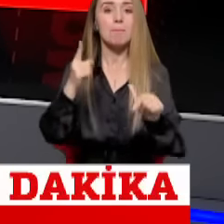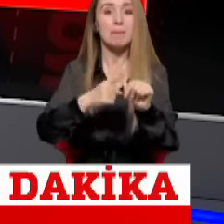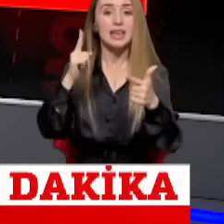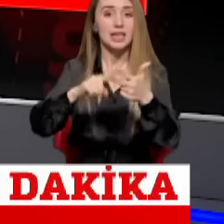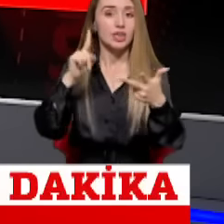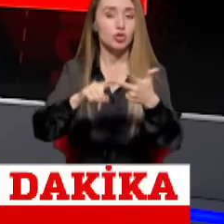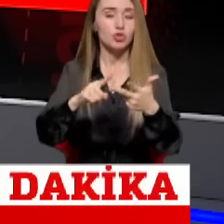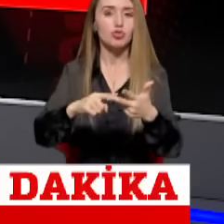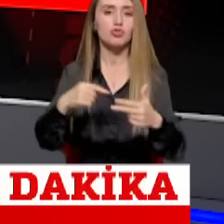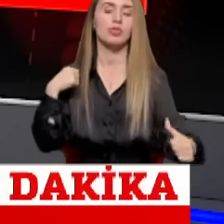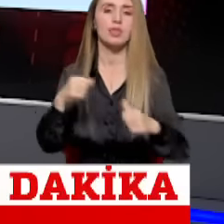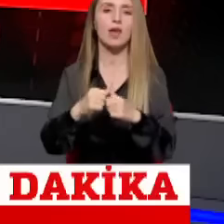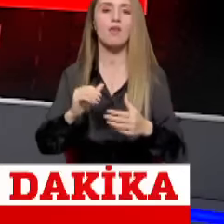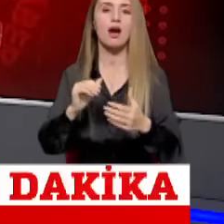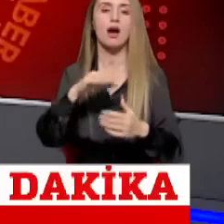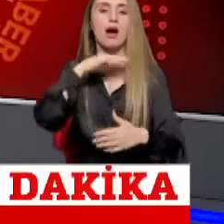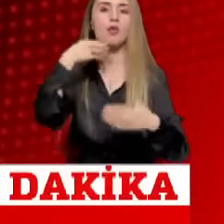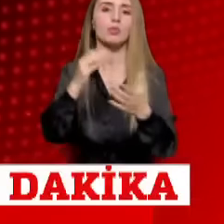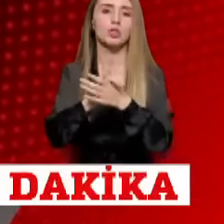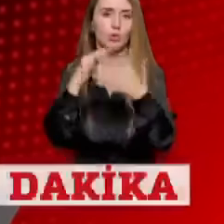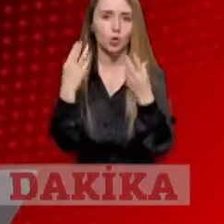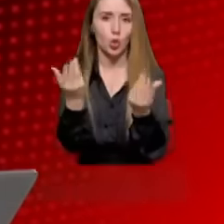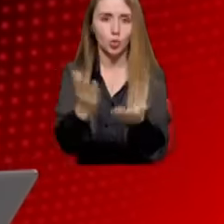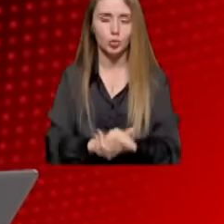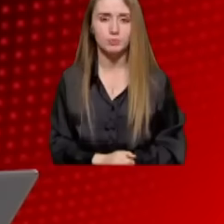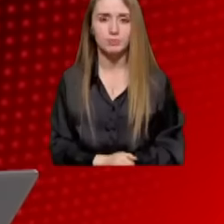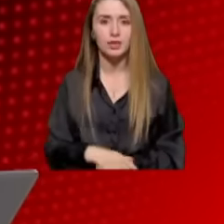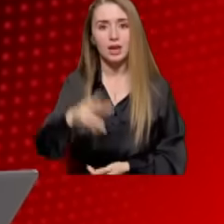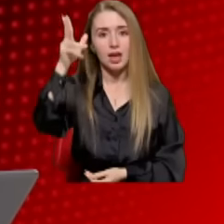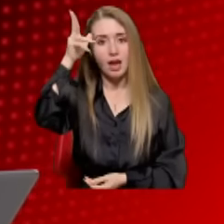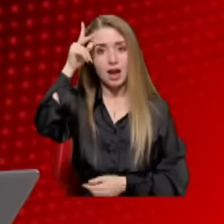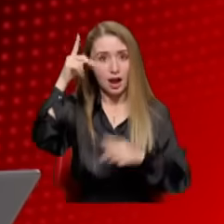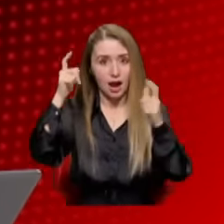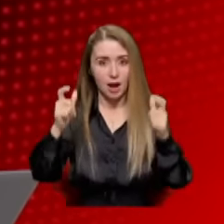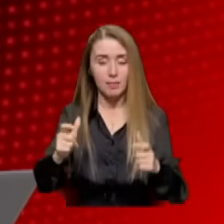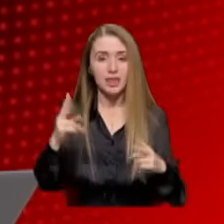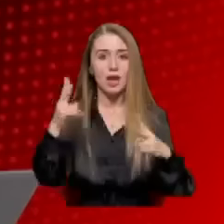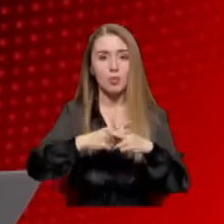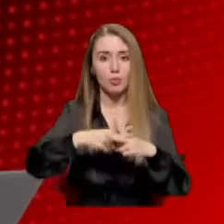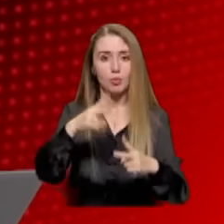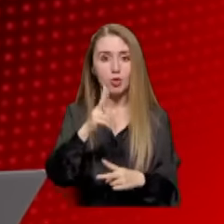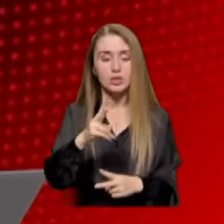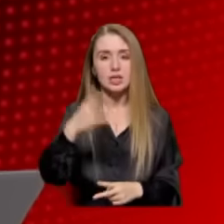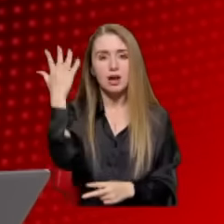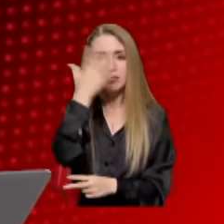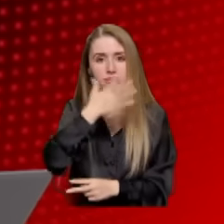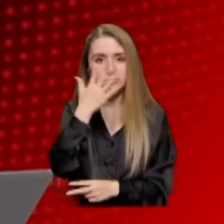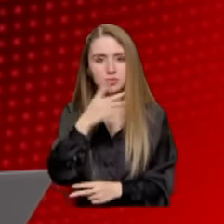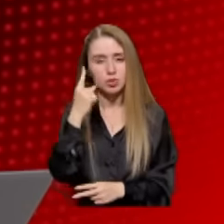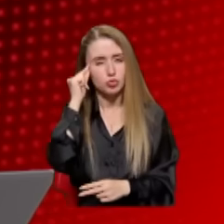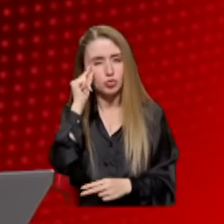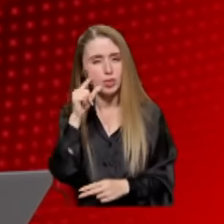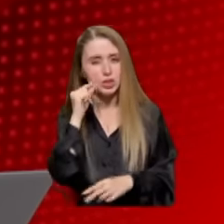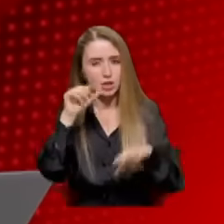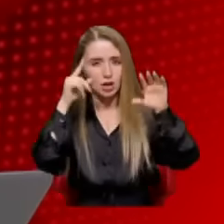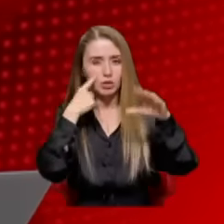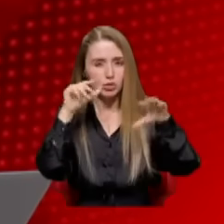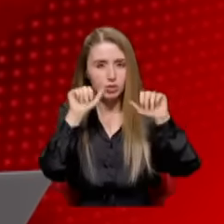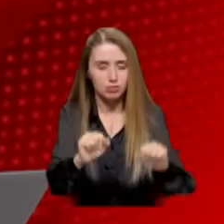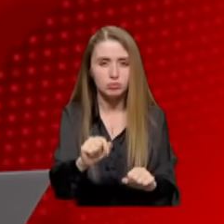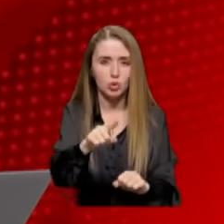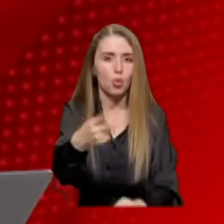kez Avrupa şampiyonu oldu. Efendim, Amerika Birleşik Devletleri polisinin siyahi bir şüpheliyi gözaltına alma girişimi